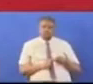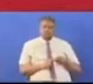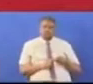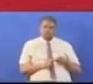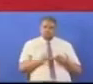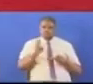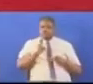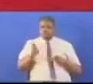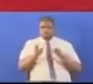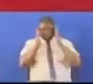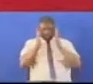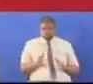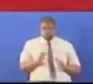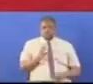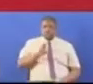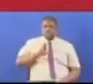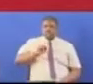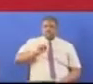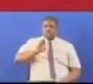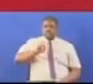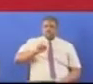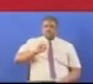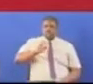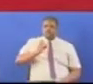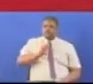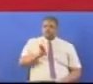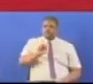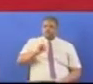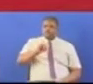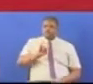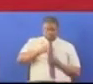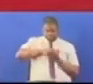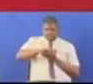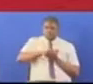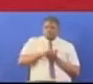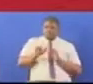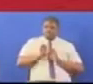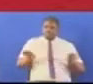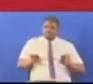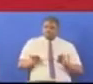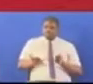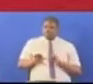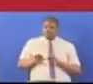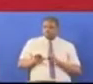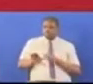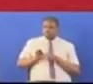Hoja kutoka kwa mheshimiwa Ramadan Suleiman Ramadan ameeleza vizuri kwamba marekebisho haya yanahusu mikataba